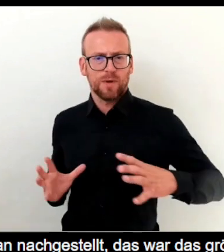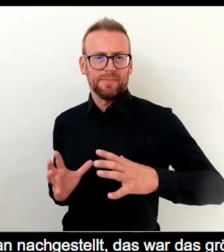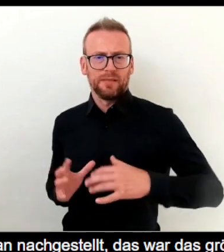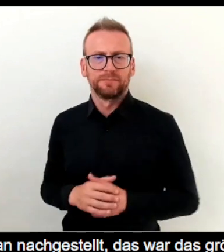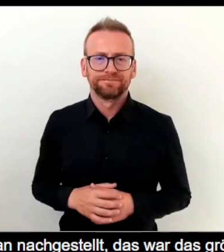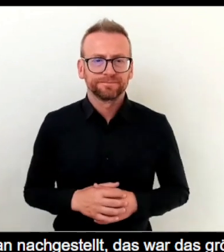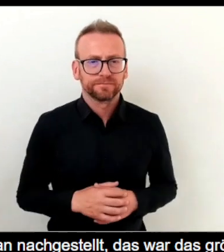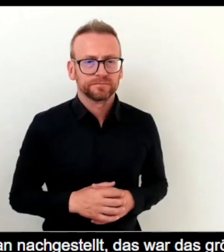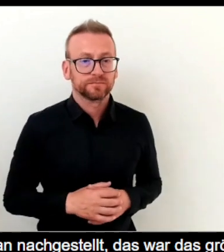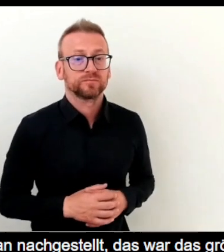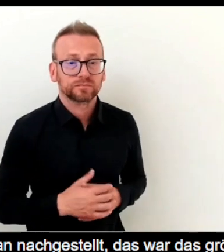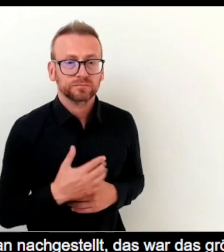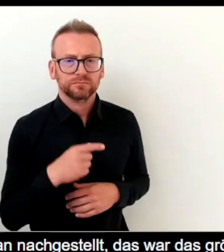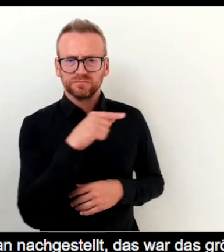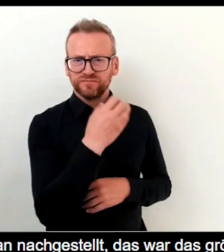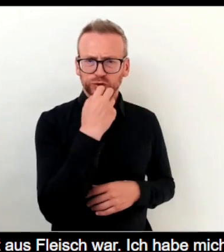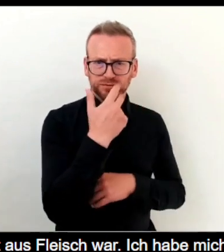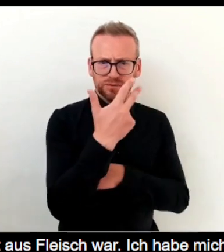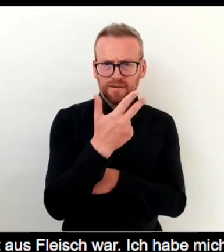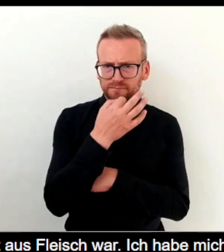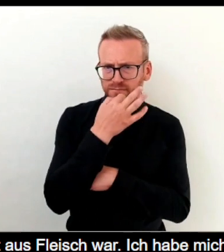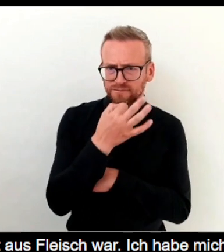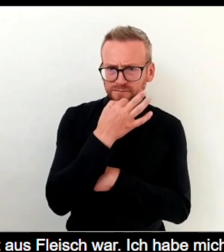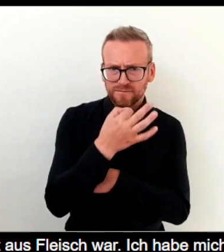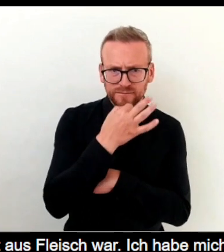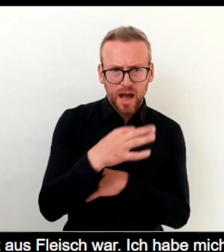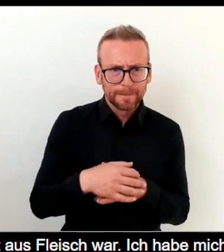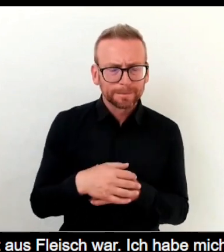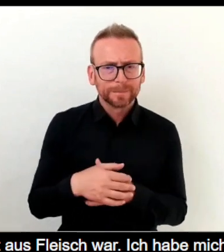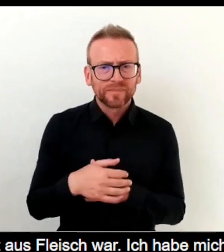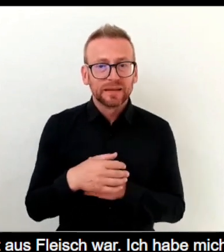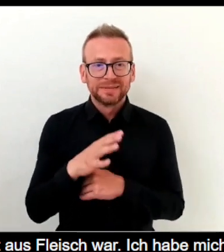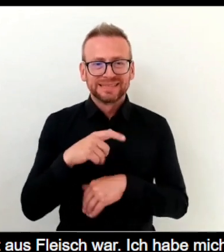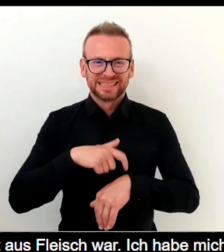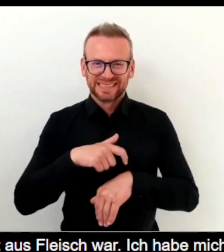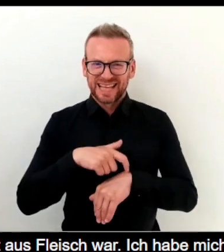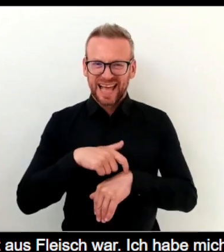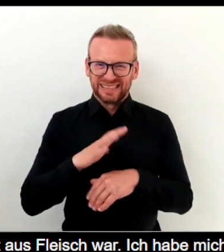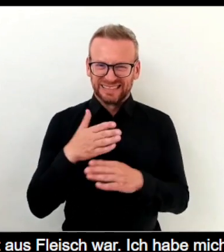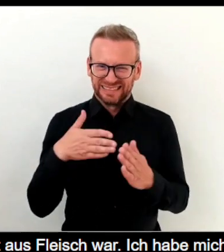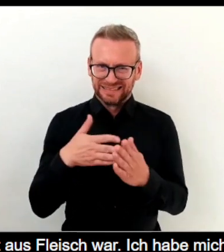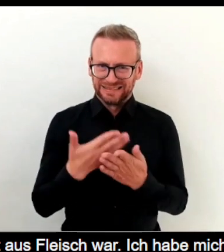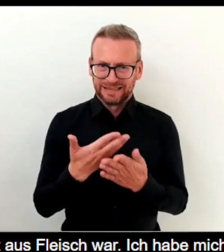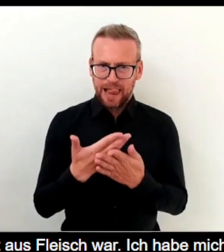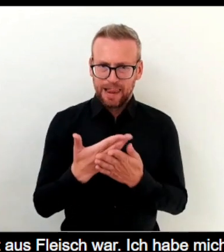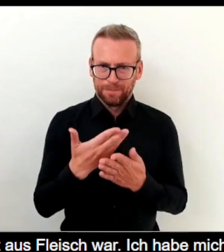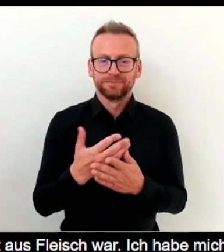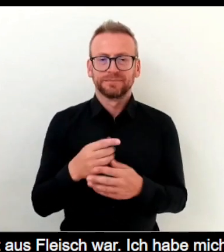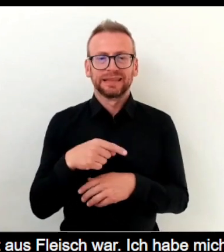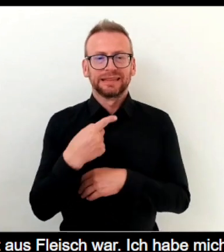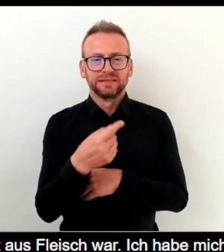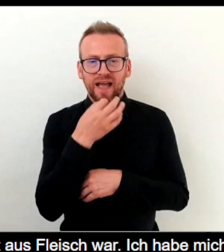den schönen Satz von Richard Wagner, Kinder schafft Neues. Wäre das auch ein Slogan für